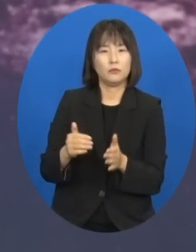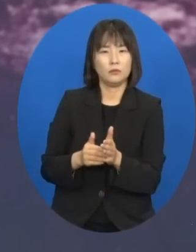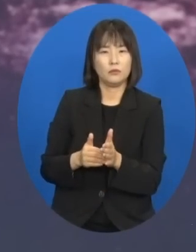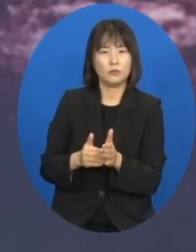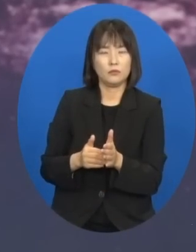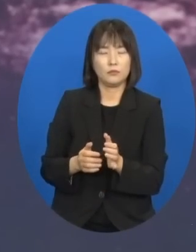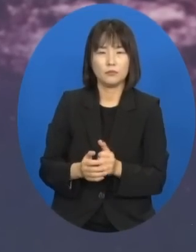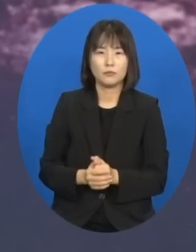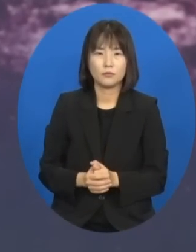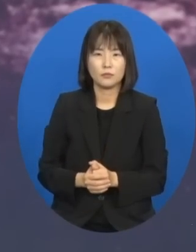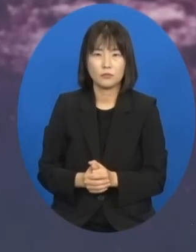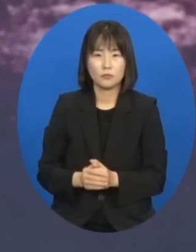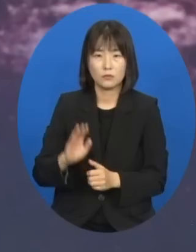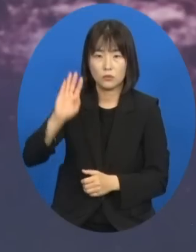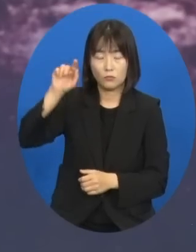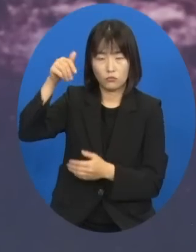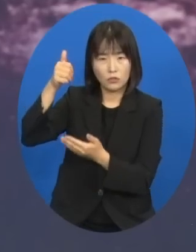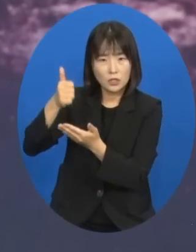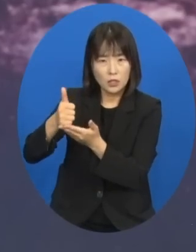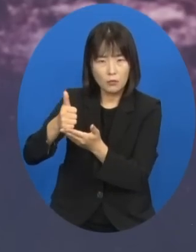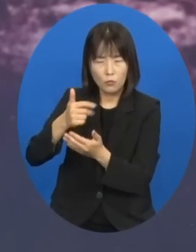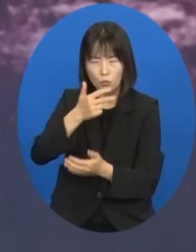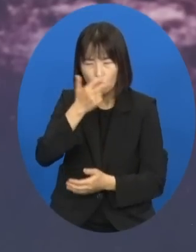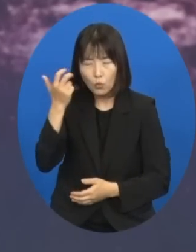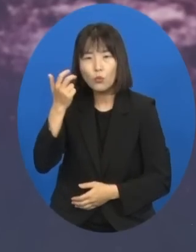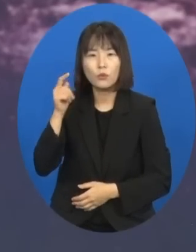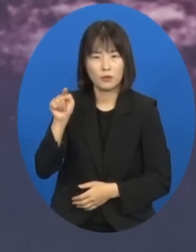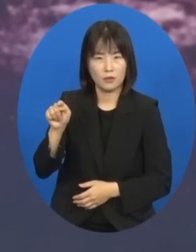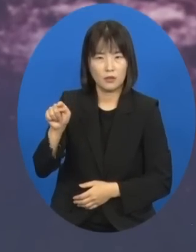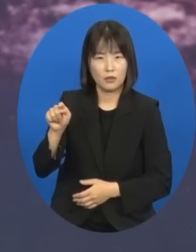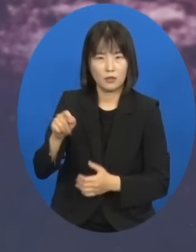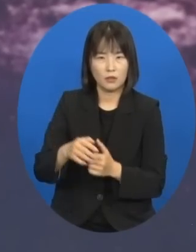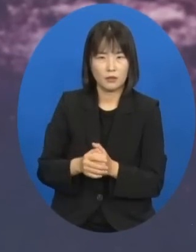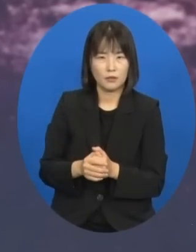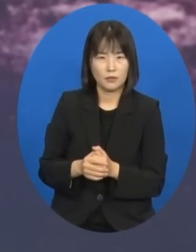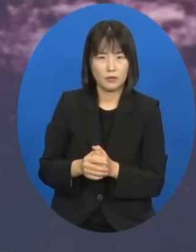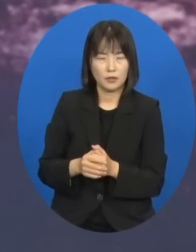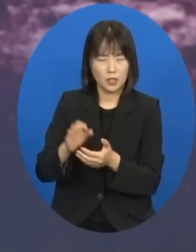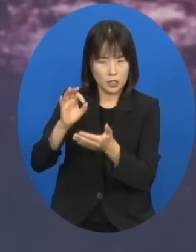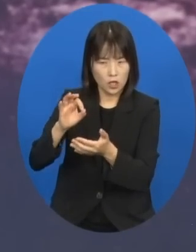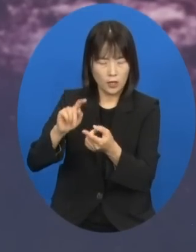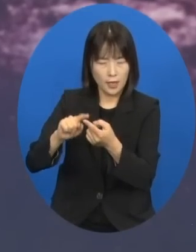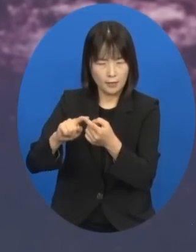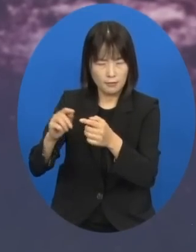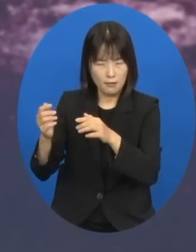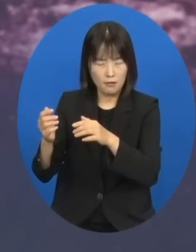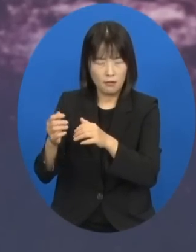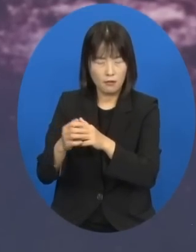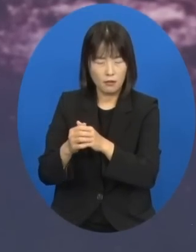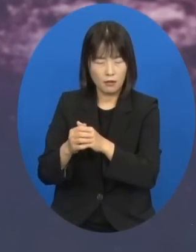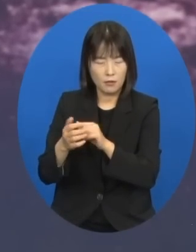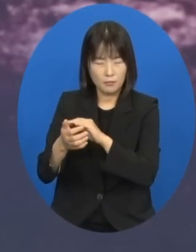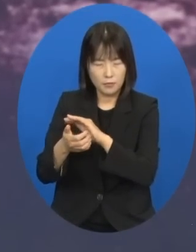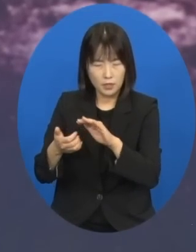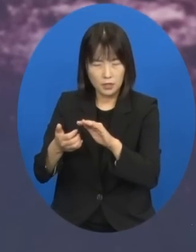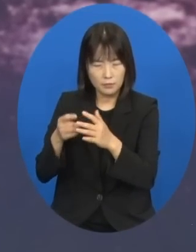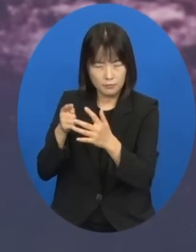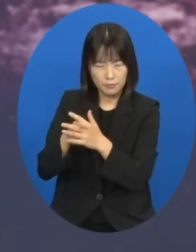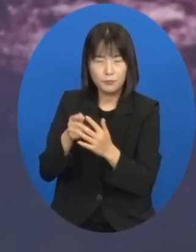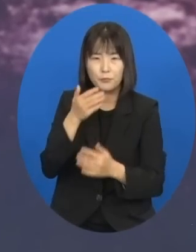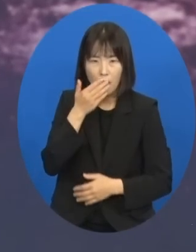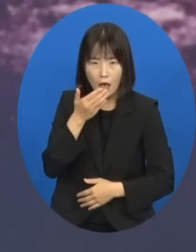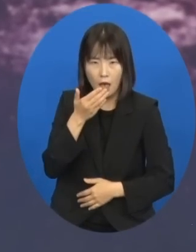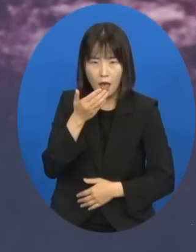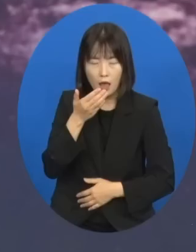똑똑하신 분입니다. 뭐 본인의 어떤 회사에서 그런 일을 예측하시는 분이니까 거의 정확하신 분입니다. 근데 그렇게 가는